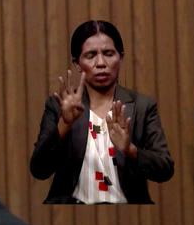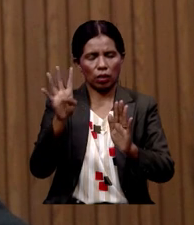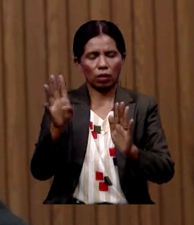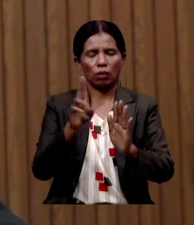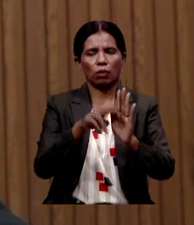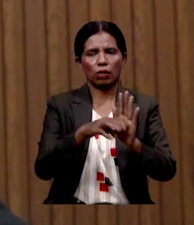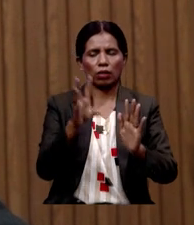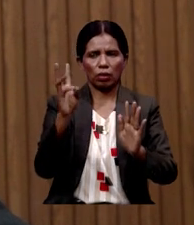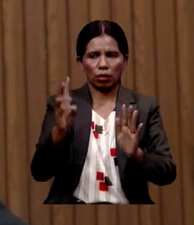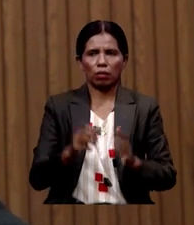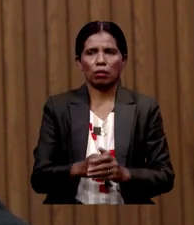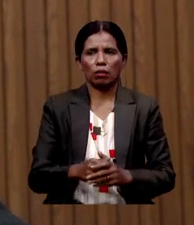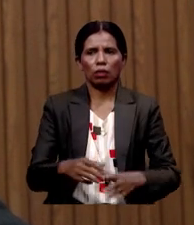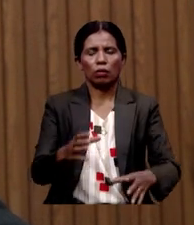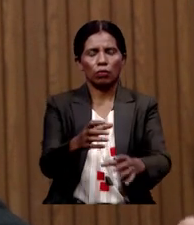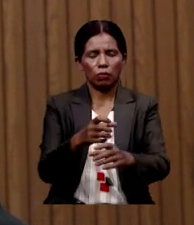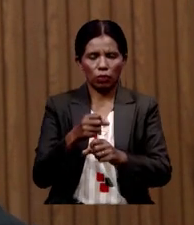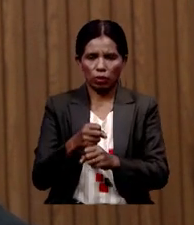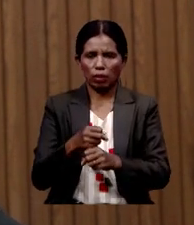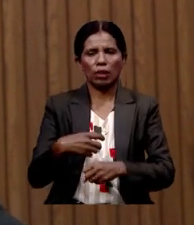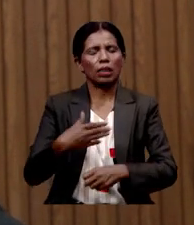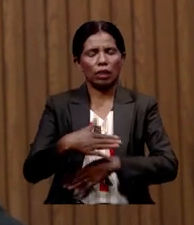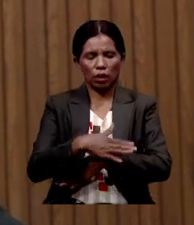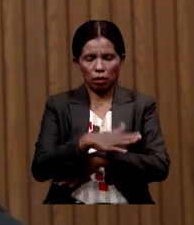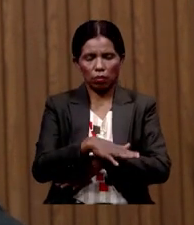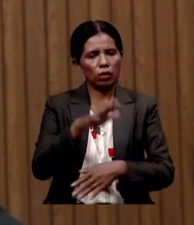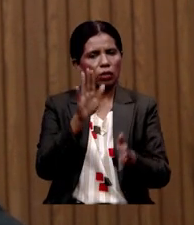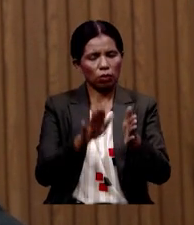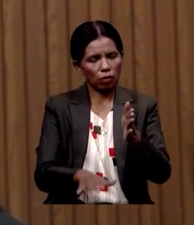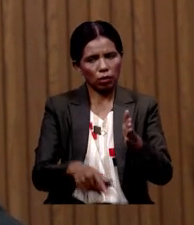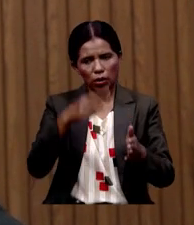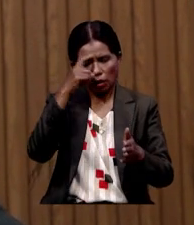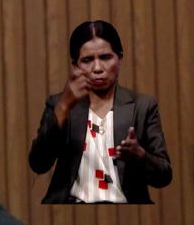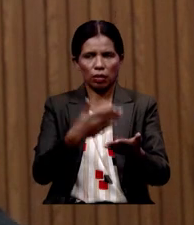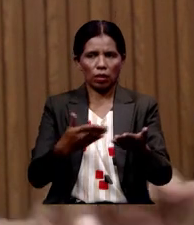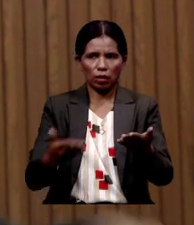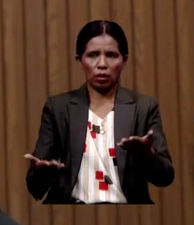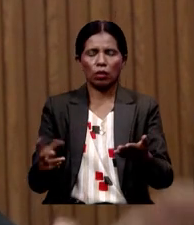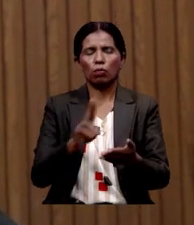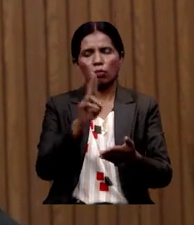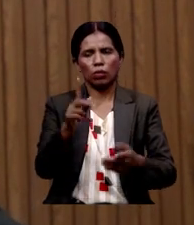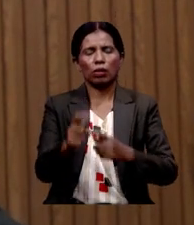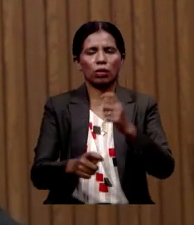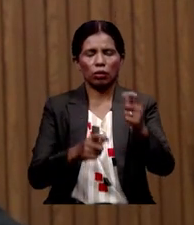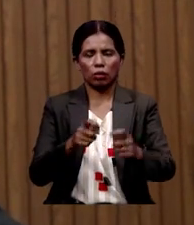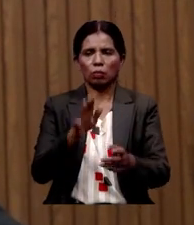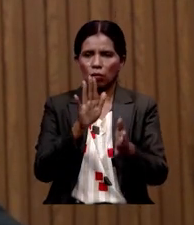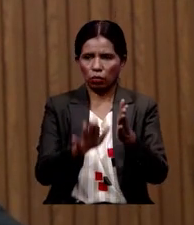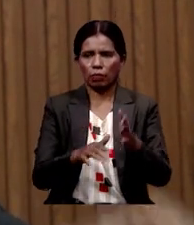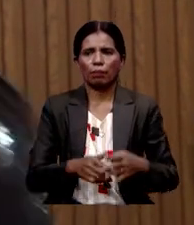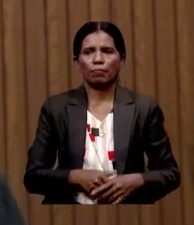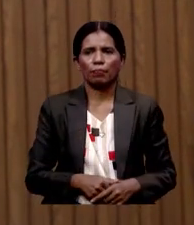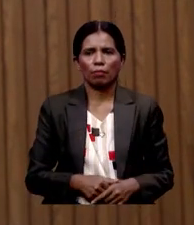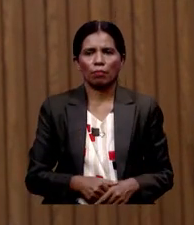nen captura salmo se menos tamba facilidade ne se usa teknologi ne pe maka se menos liu